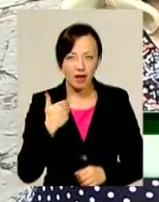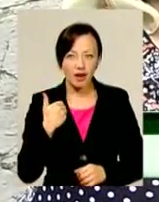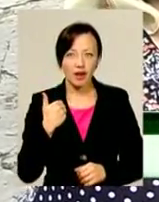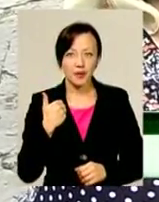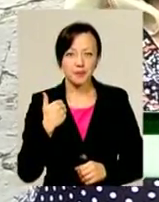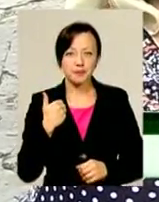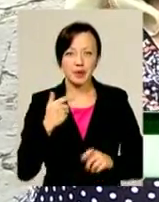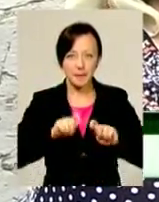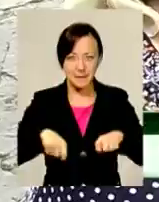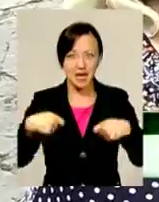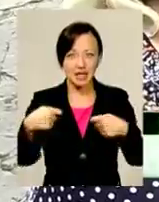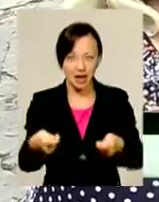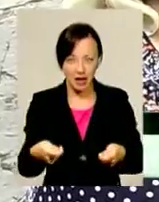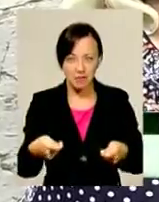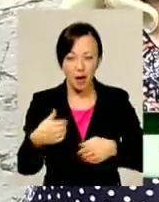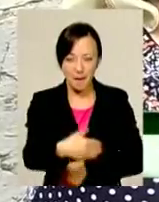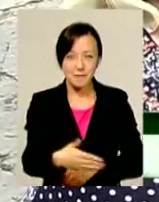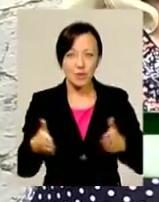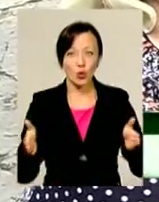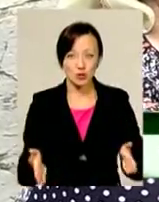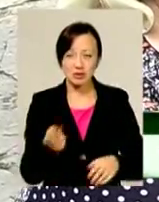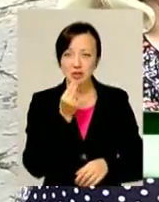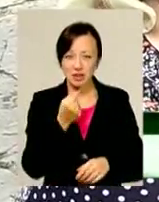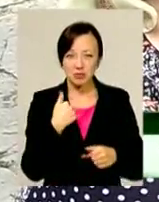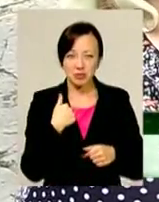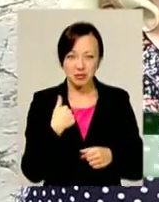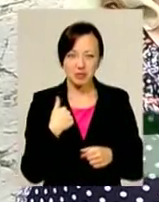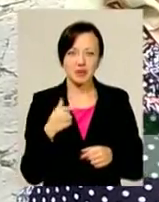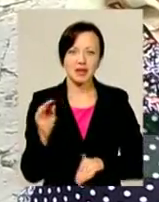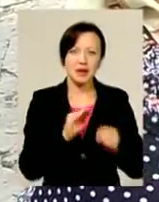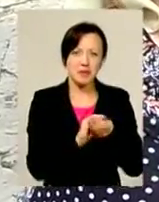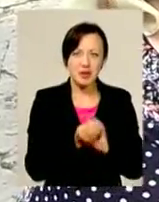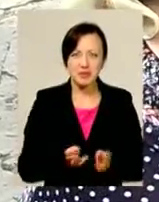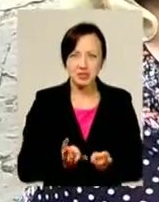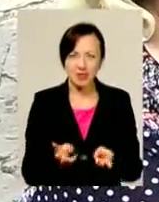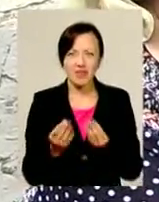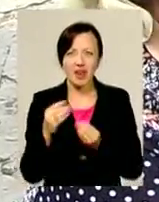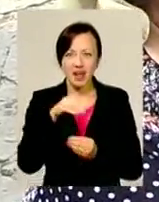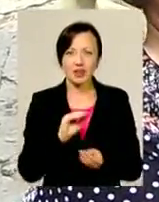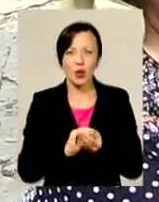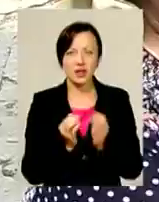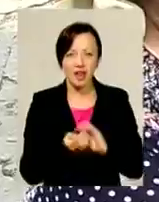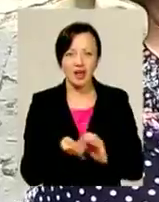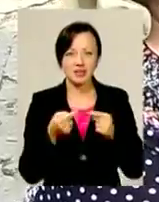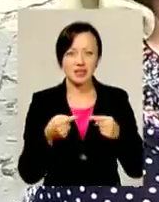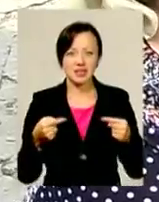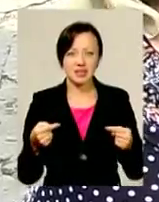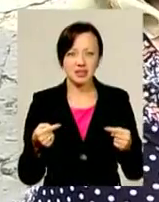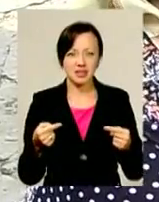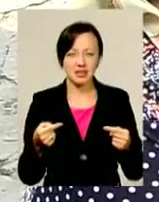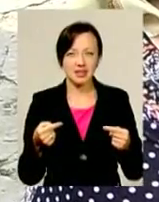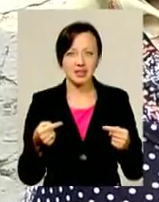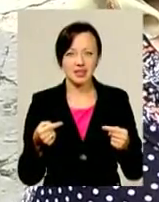ми передаємо туди передачі, звідси ми, звичайно, тут і ми і пироги печемо, і вареники, і котлети печемо,